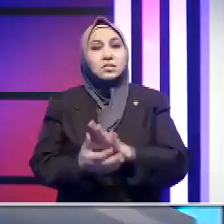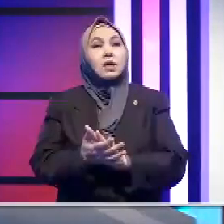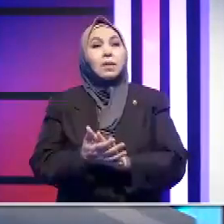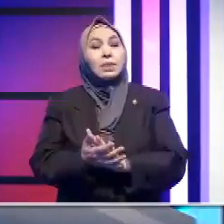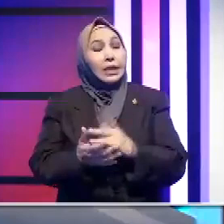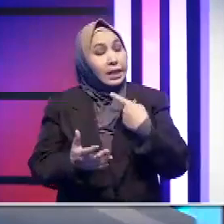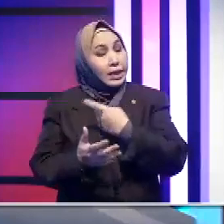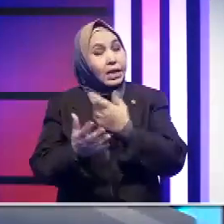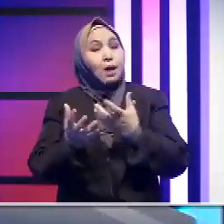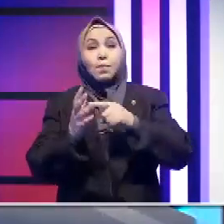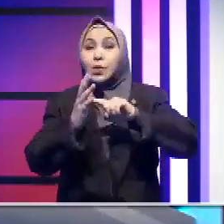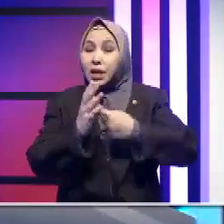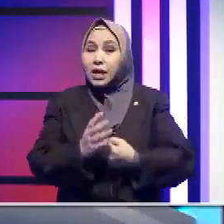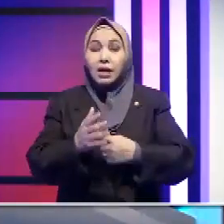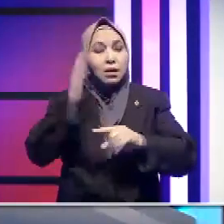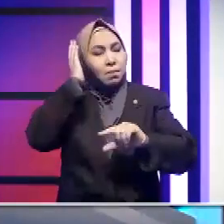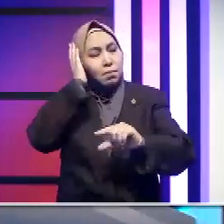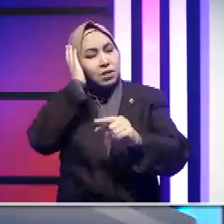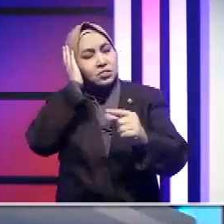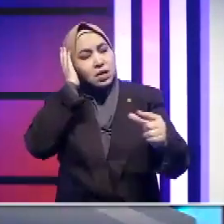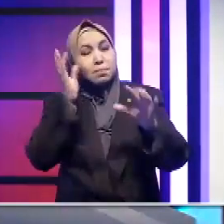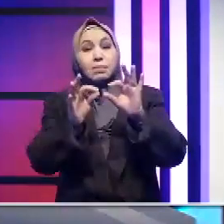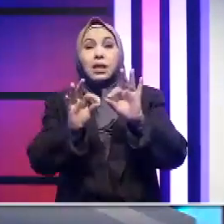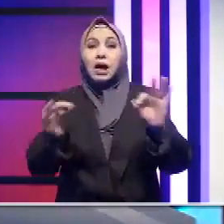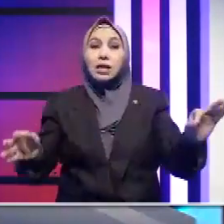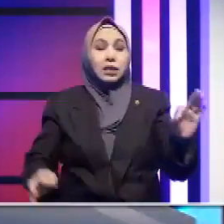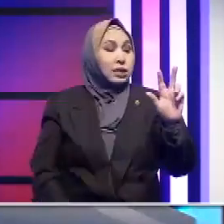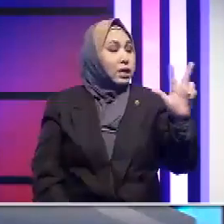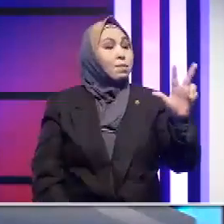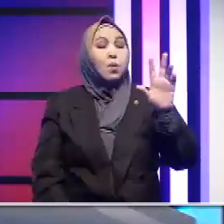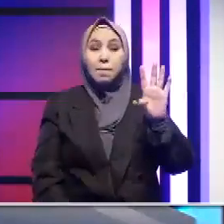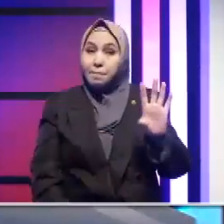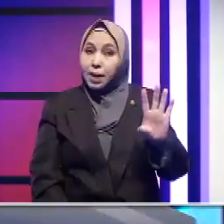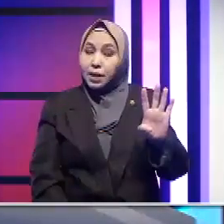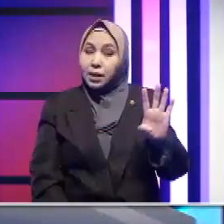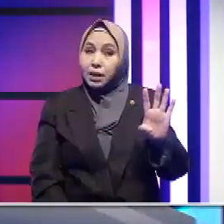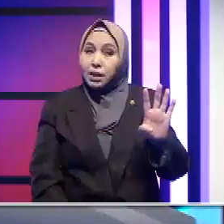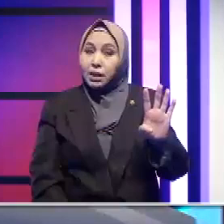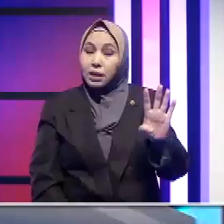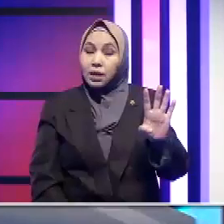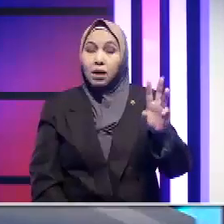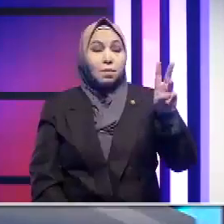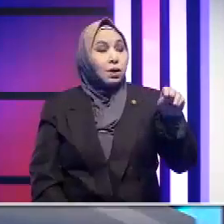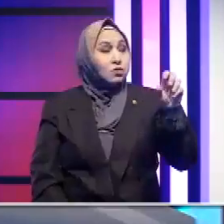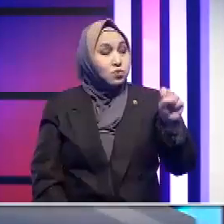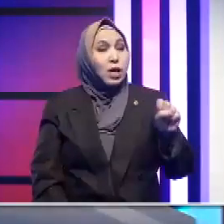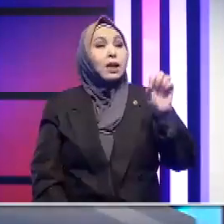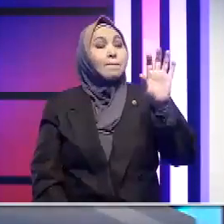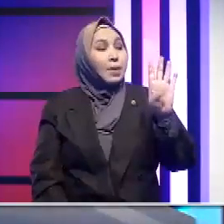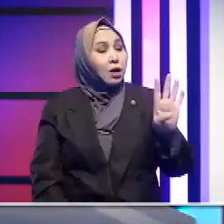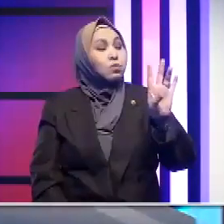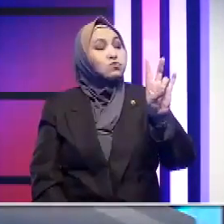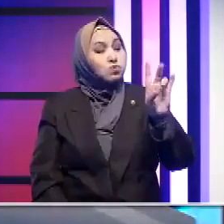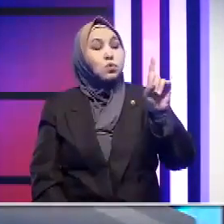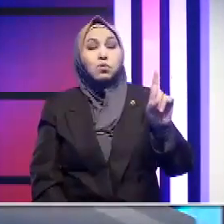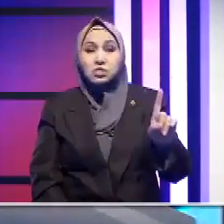muliakan bacaan kita di ayat yang ke-34 eh mukasurat 471